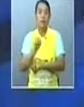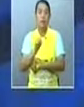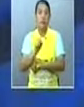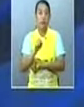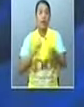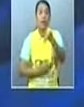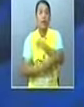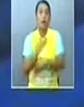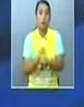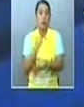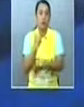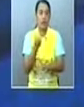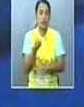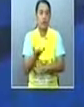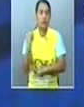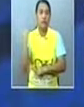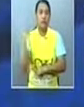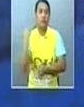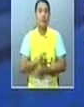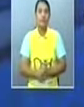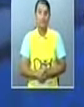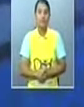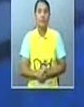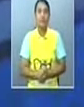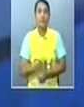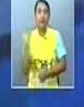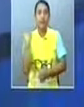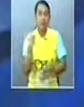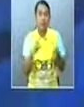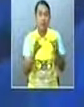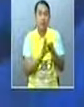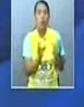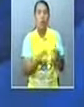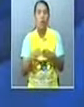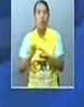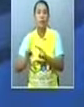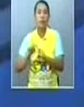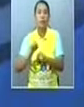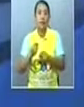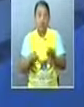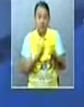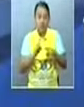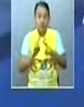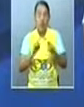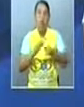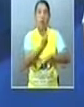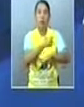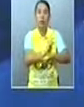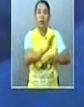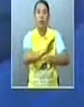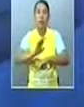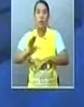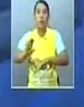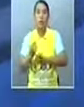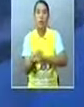ไปได้ที่ค่อนข้างมากยิ่งขึ้นพร้อมกันนี้เองในเฟดสาขาต่างๆนะคะที่เป็นความคิดเห็นจากประธานเฟดนั้นมีการออกมาระบุ